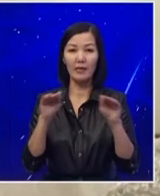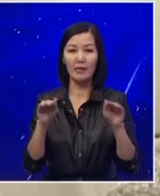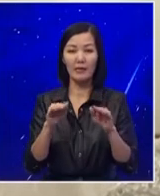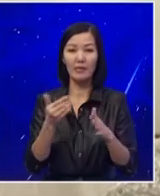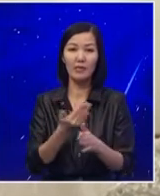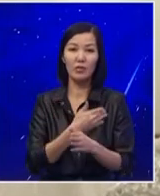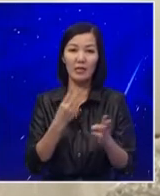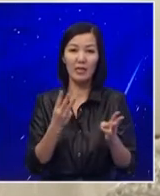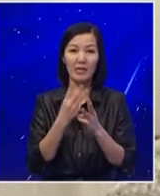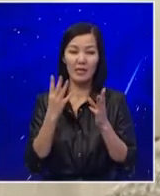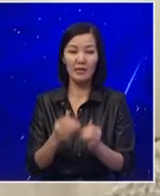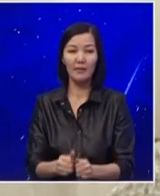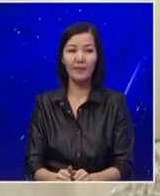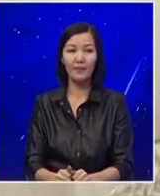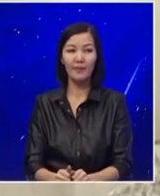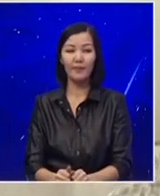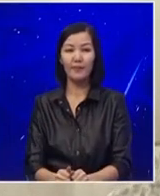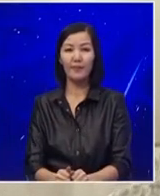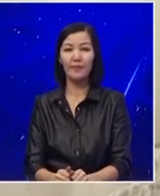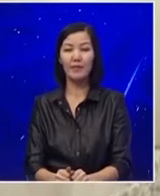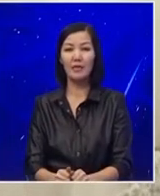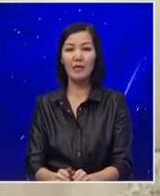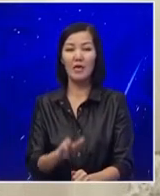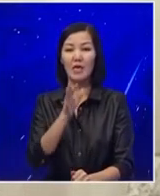Атақты 80 келдің бе,